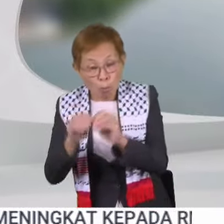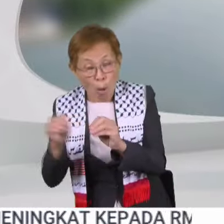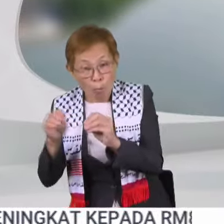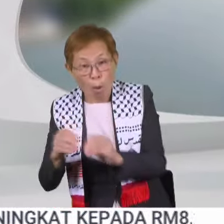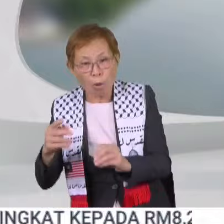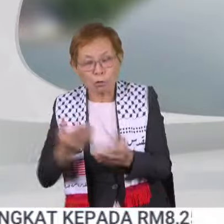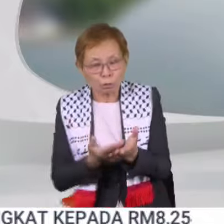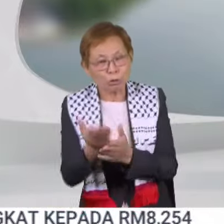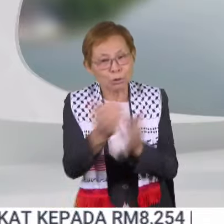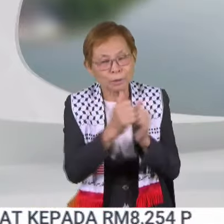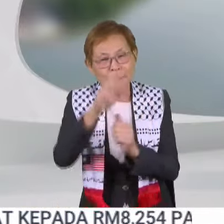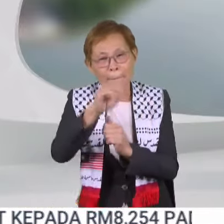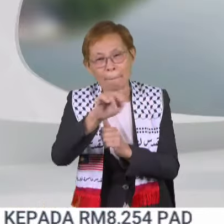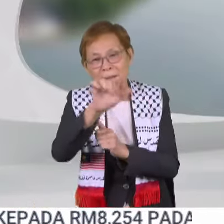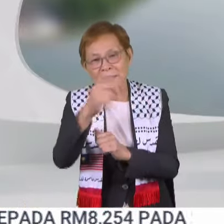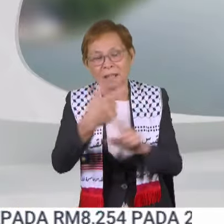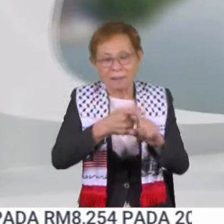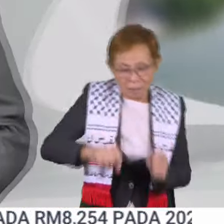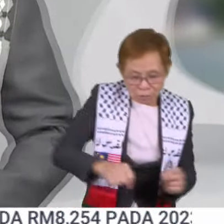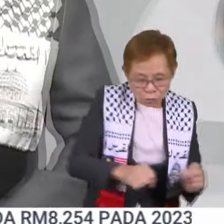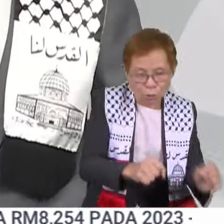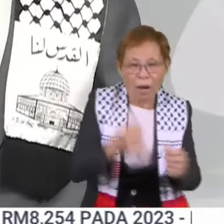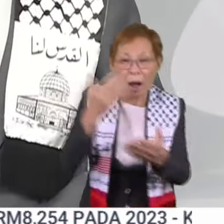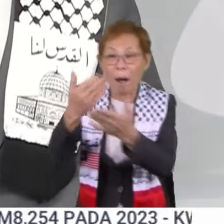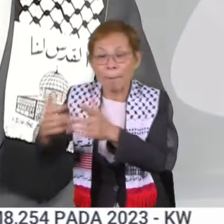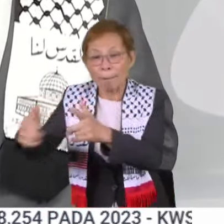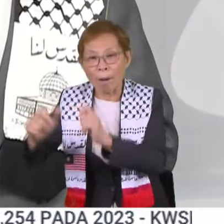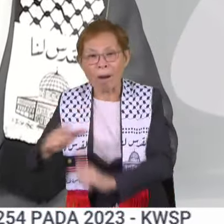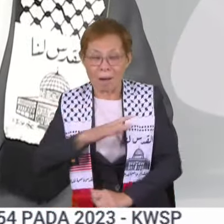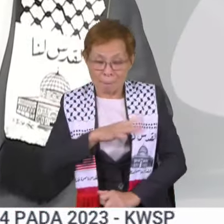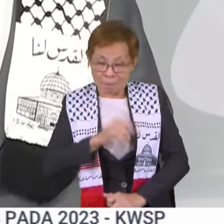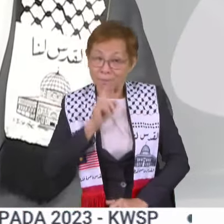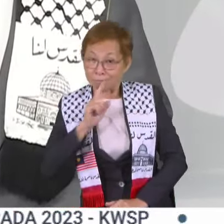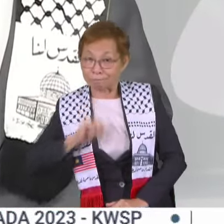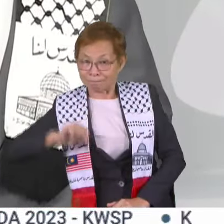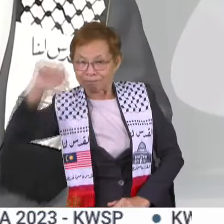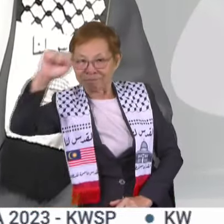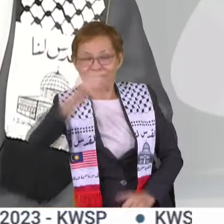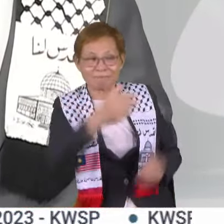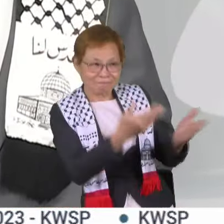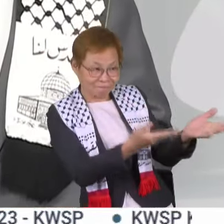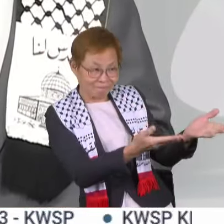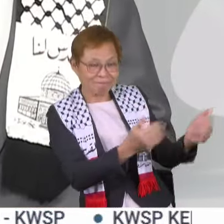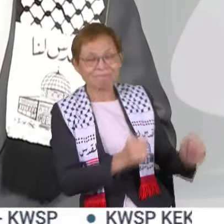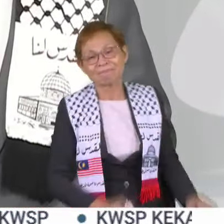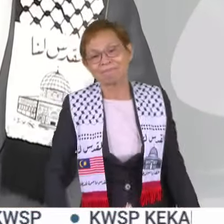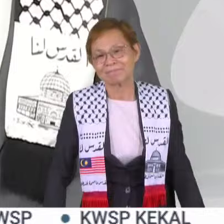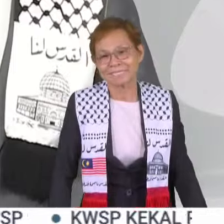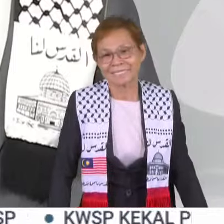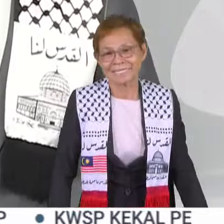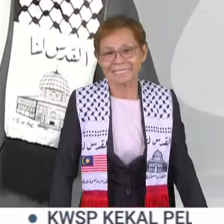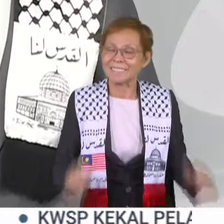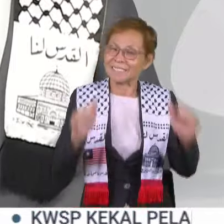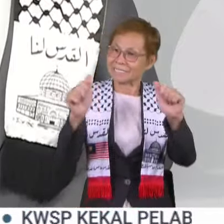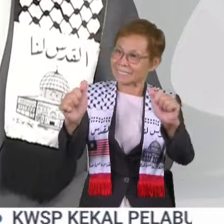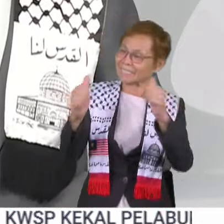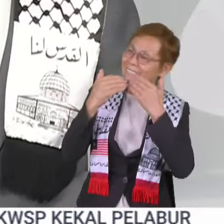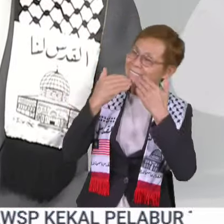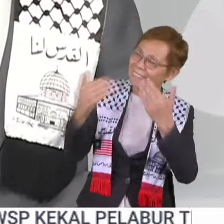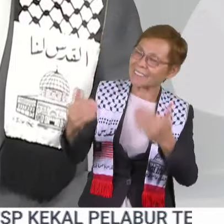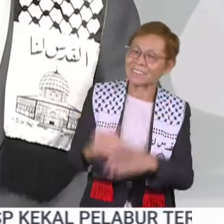teruskan bersama m dari sungai hingga ke Segara Palestin pasti Merdeka m silakan Baik terima